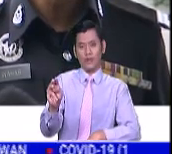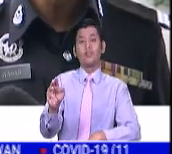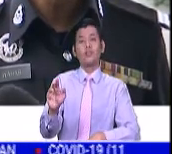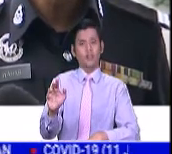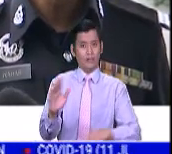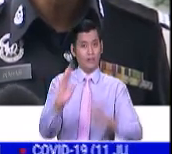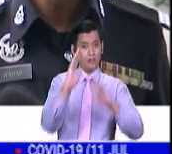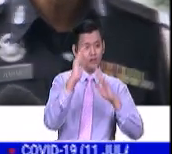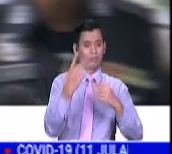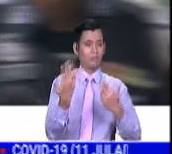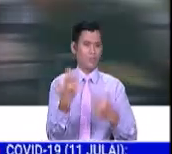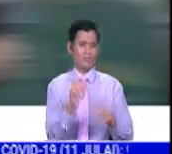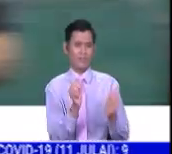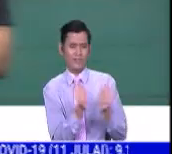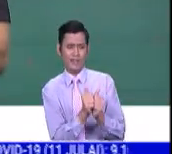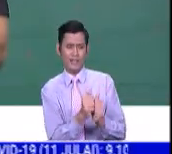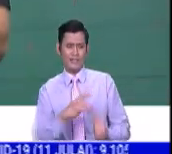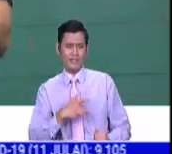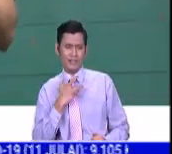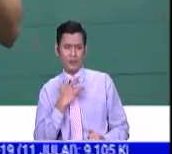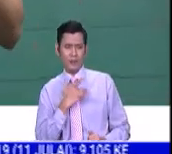oleh suspek.